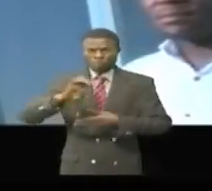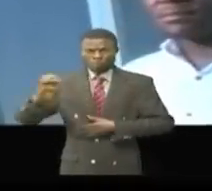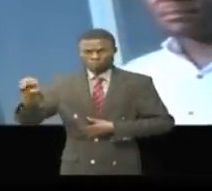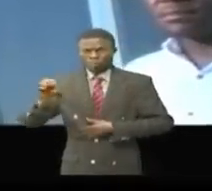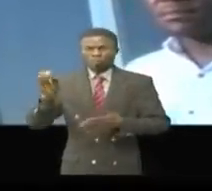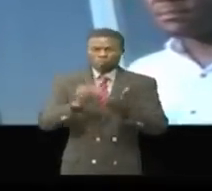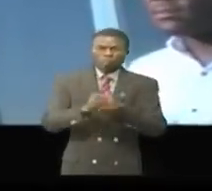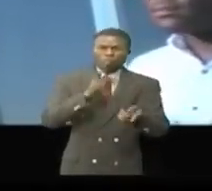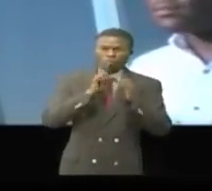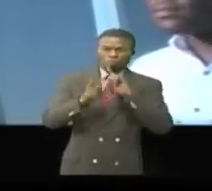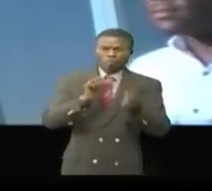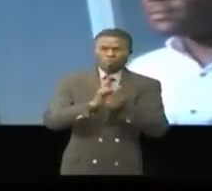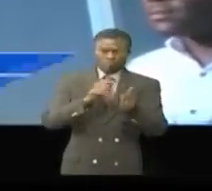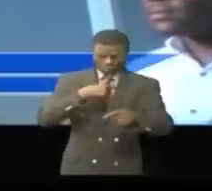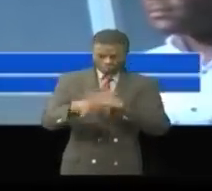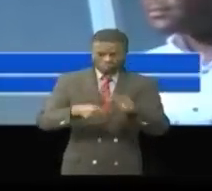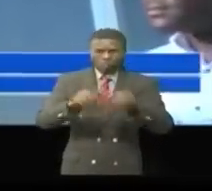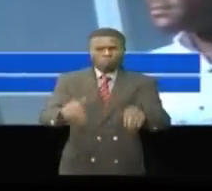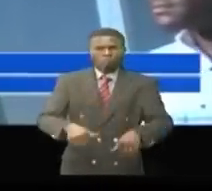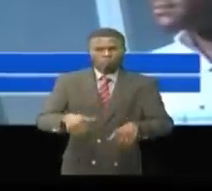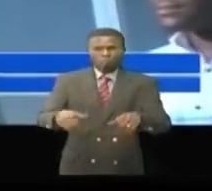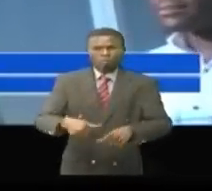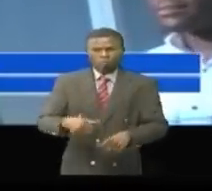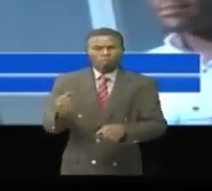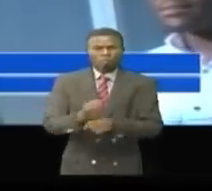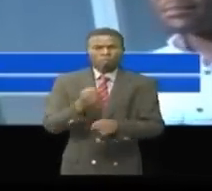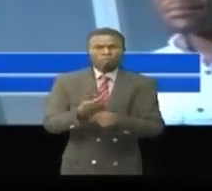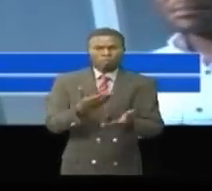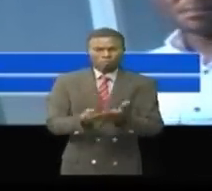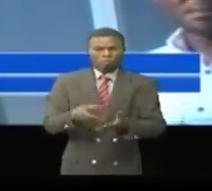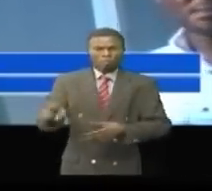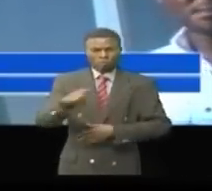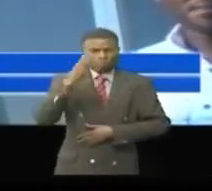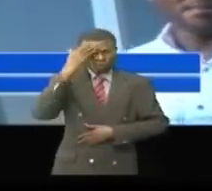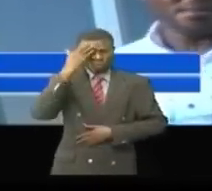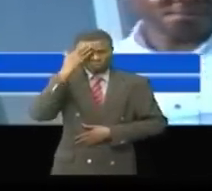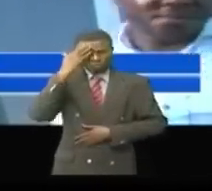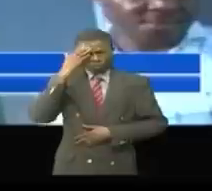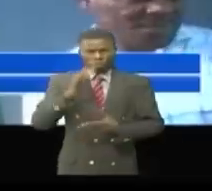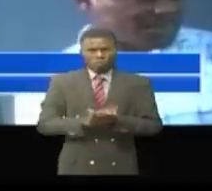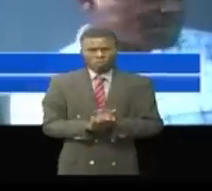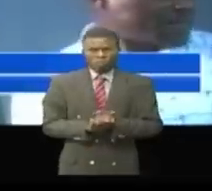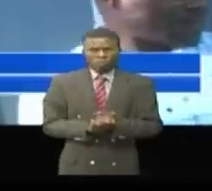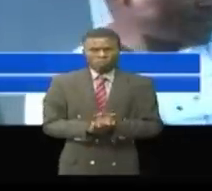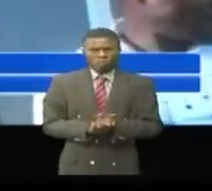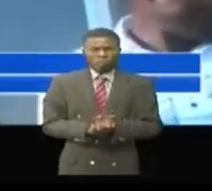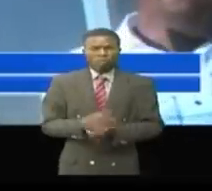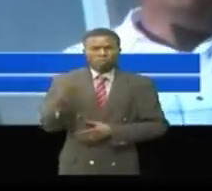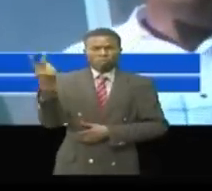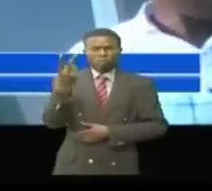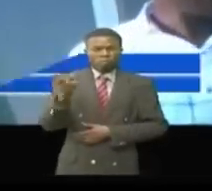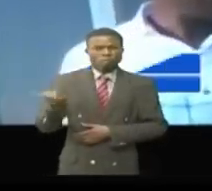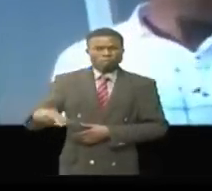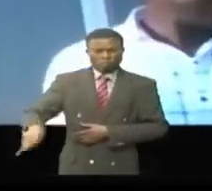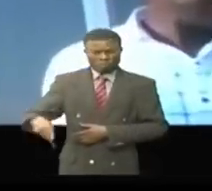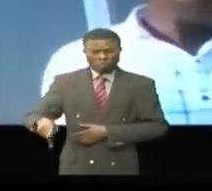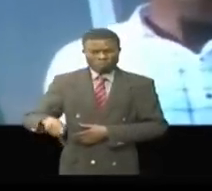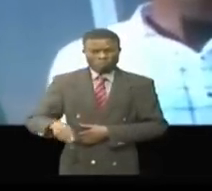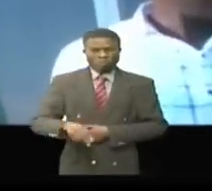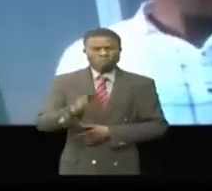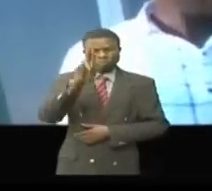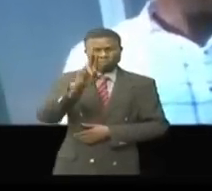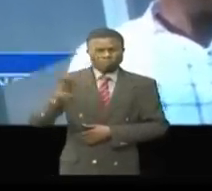échangé de la relance agricole et parce que vous le savez, les deux Ouélé, c'est-à-dire des bassins de l'Ouélé